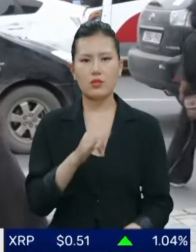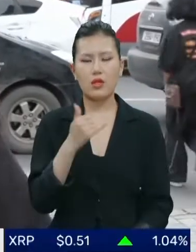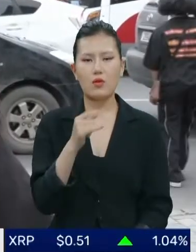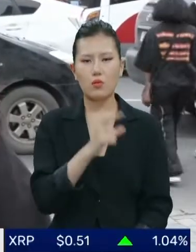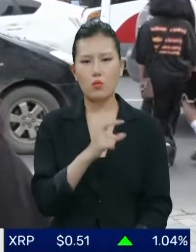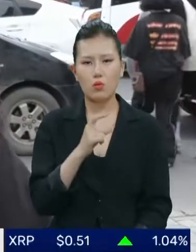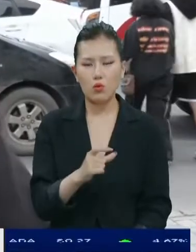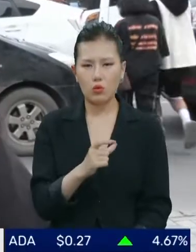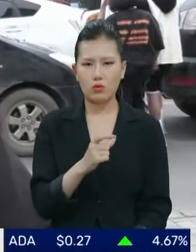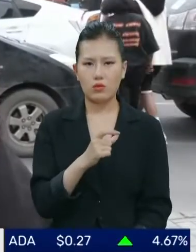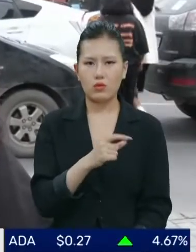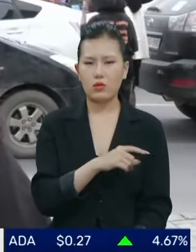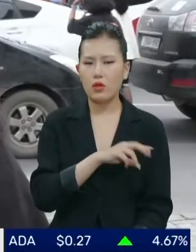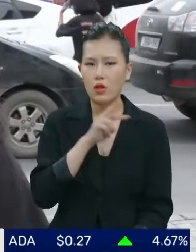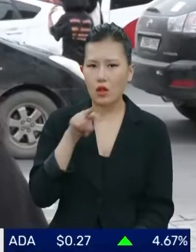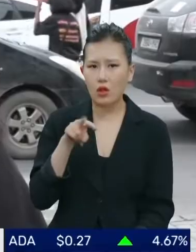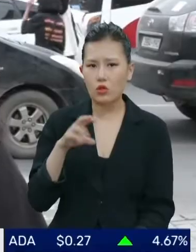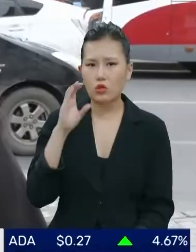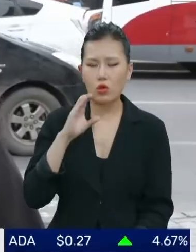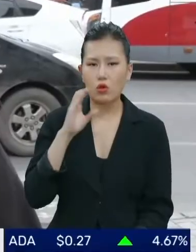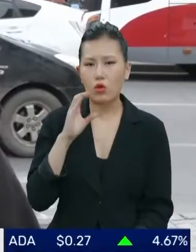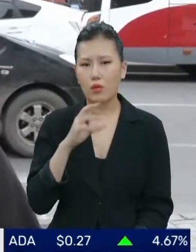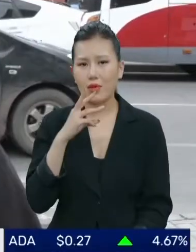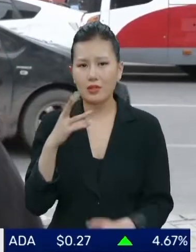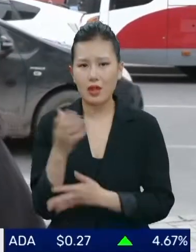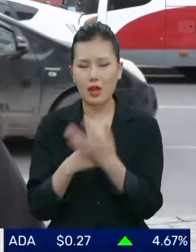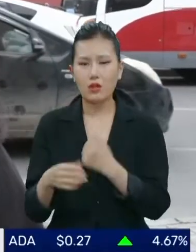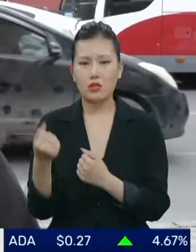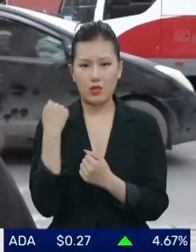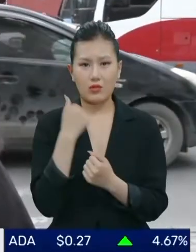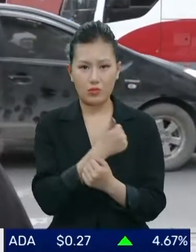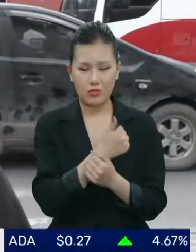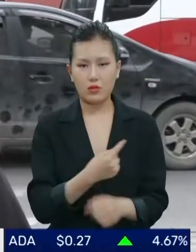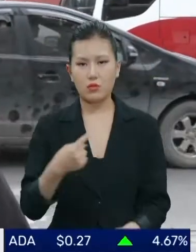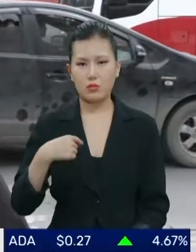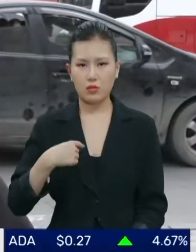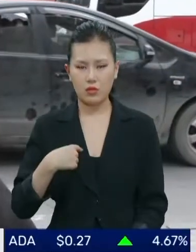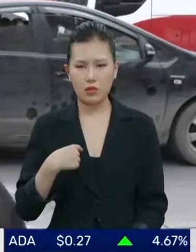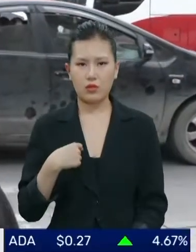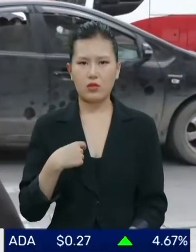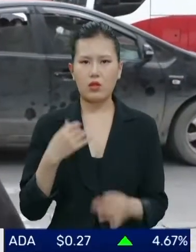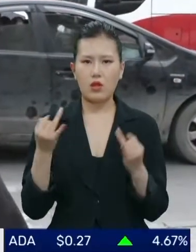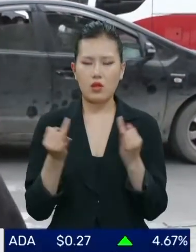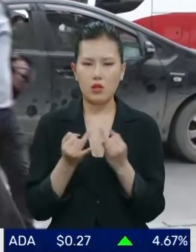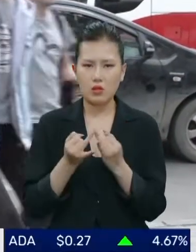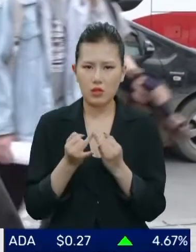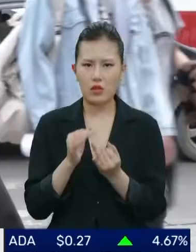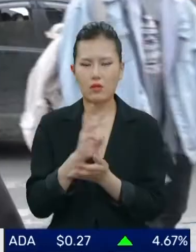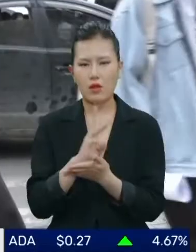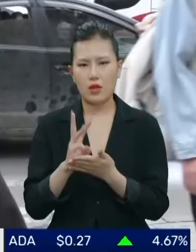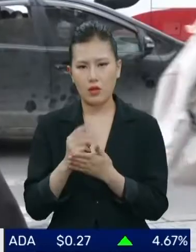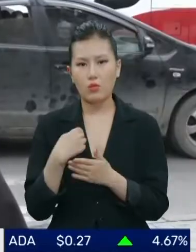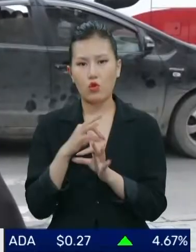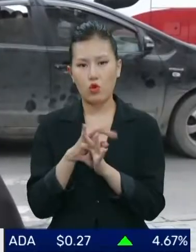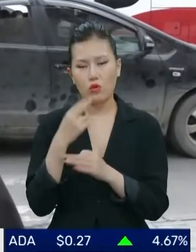бол энэ мэдээллийг ямар ч боломжоор авчиж байгаа байхгүй юу? Жишээ нь би гэхэд чинь одоо хэрэгжилж байгаа сошиал энэ одоо сайт эдрийг харж байхад